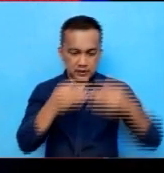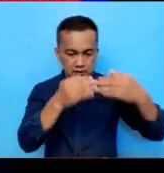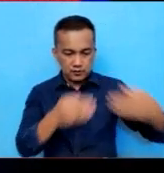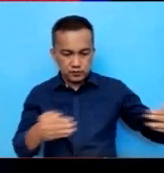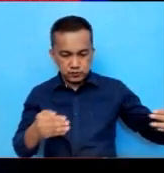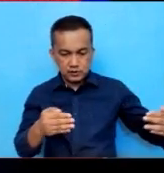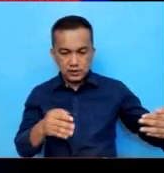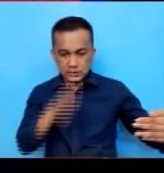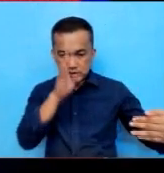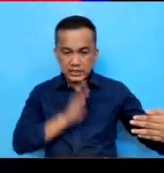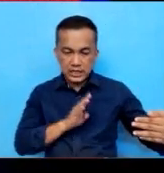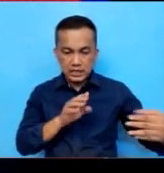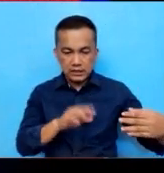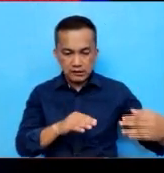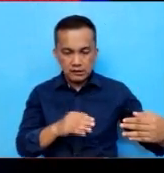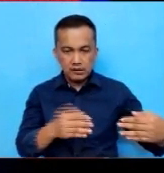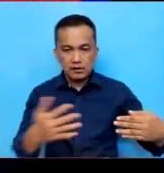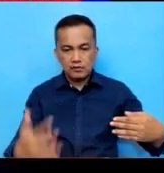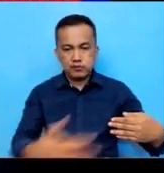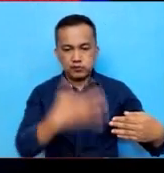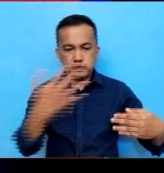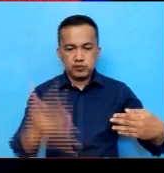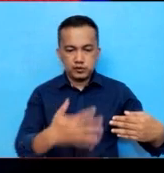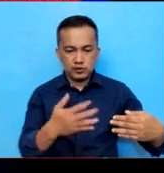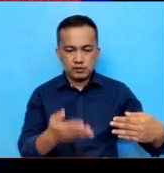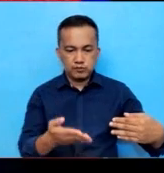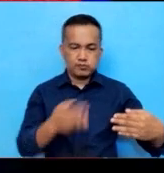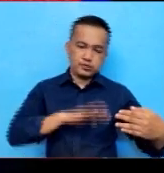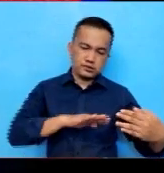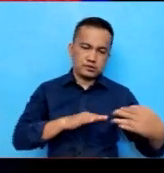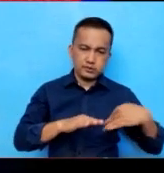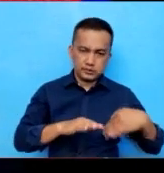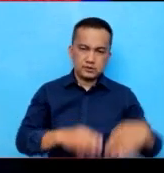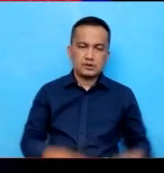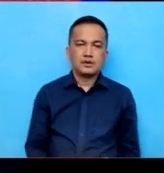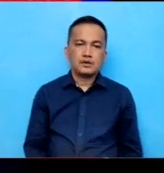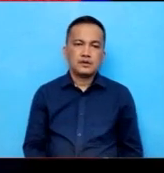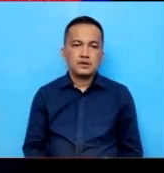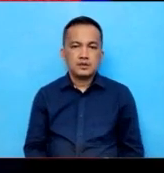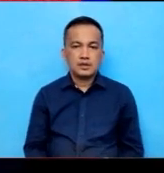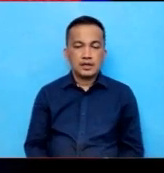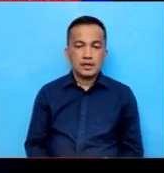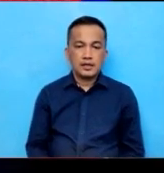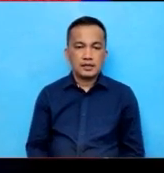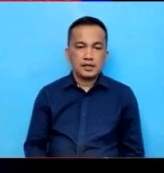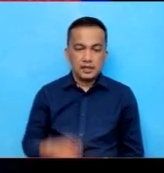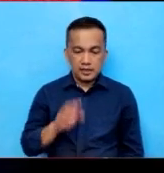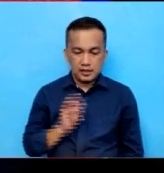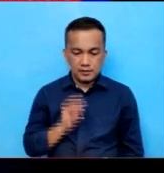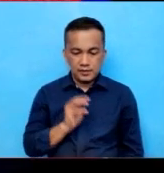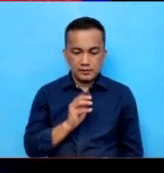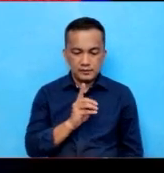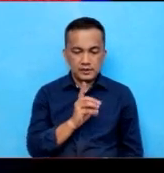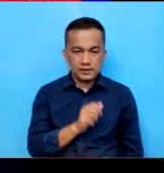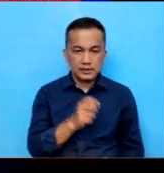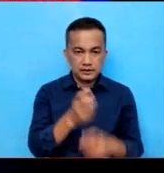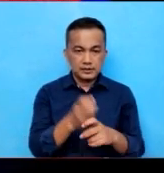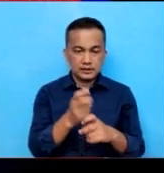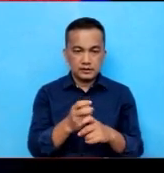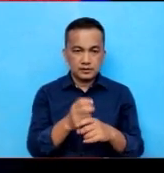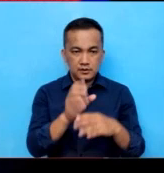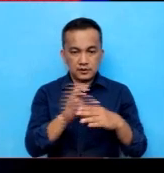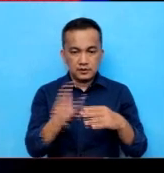mga alon nang dumara ang bangka sa Dampalit River. Aminado ang MMDA na nahihirapan silang tapusin ang